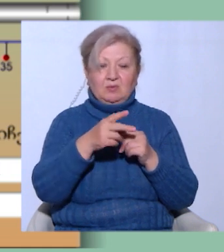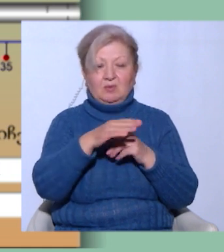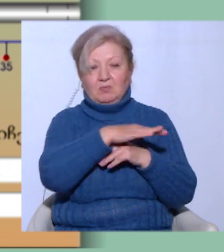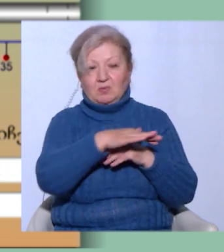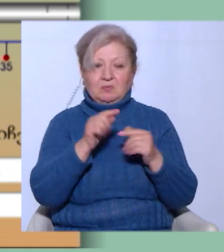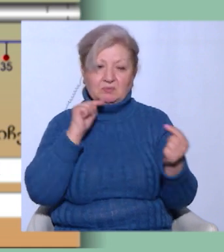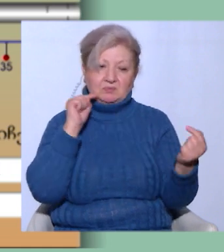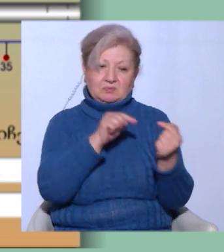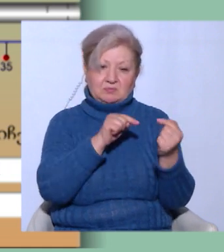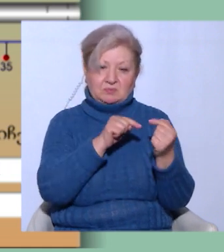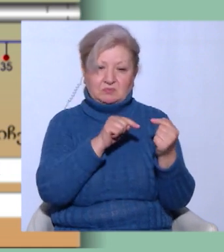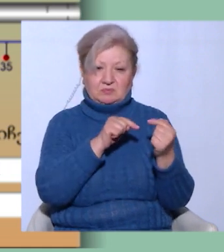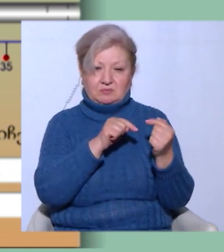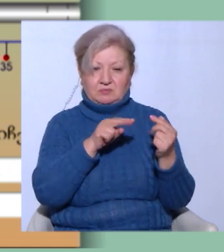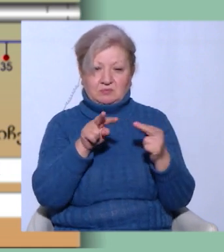და პლატფორმის